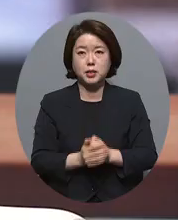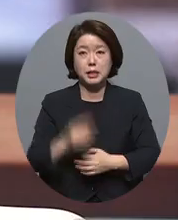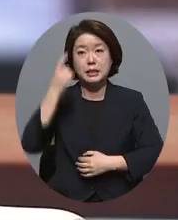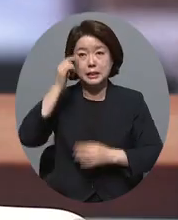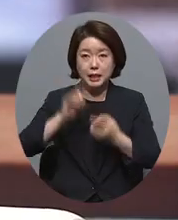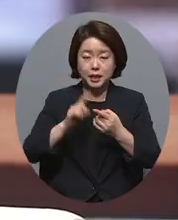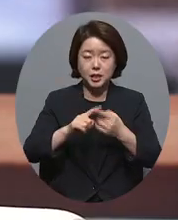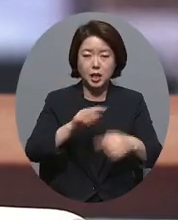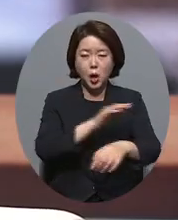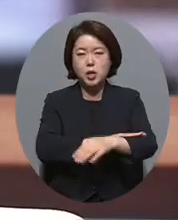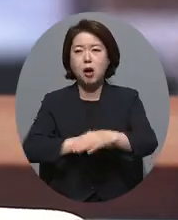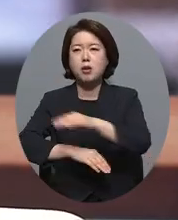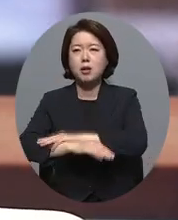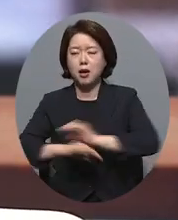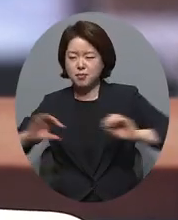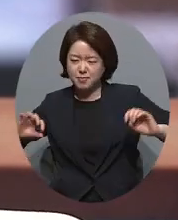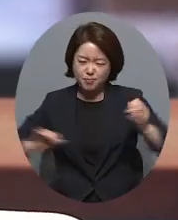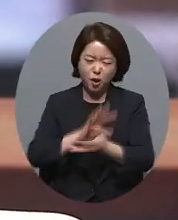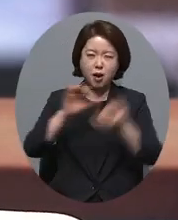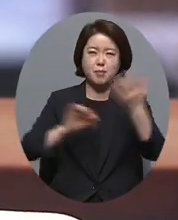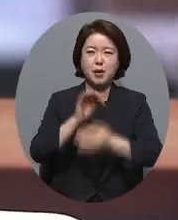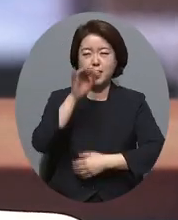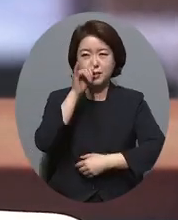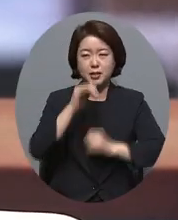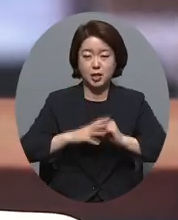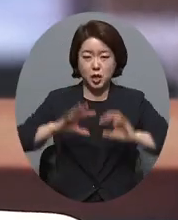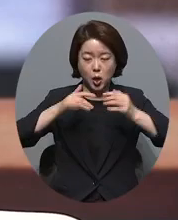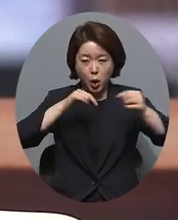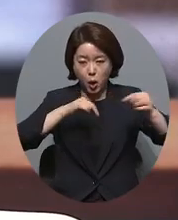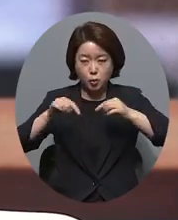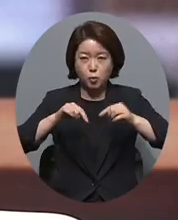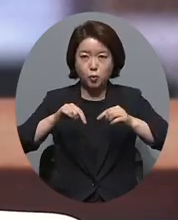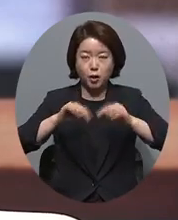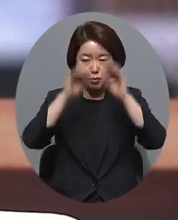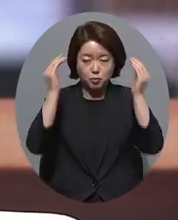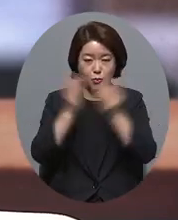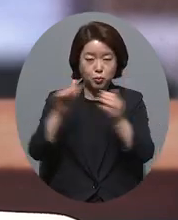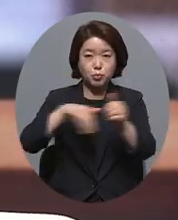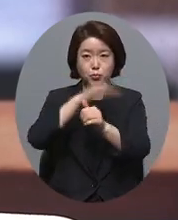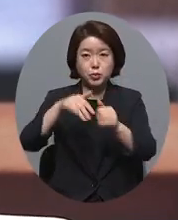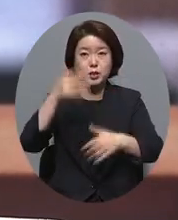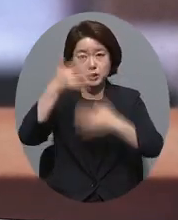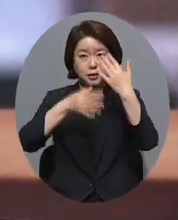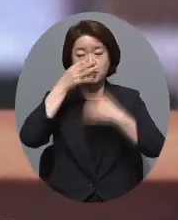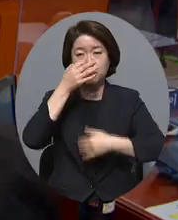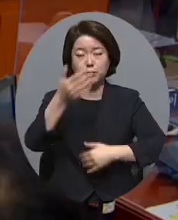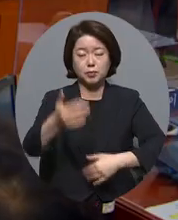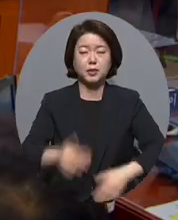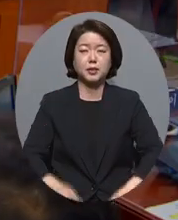여의 충돌은 벌어졌습니다 국감의 전반적인 분위기를 영상으로 한번 보시죠